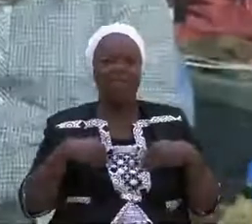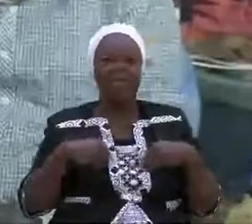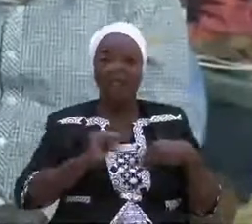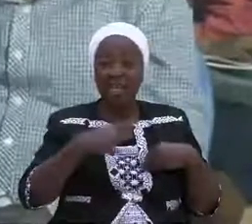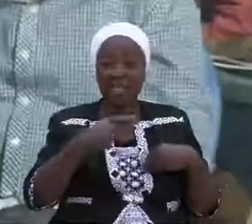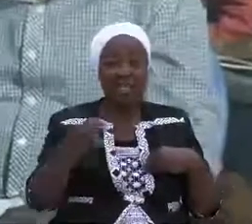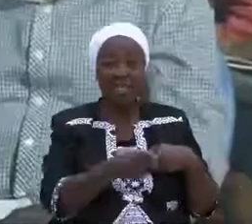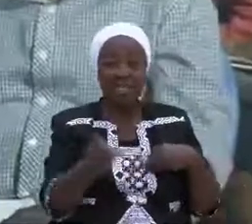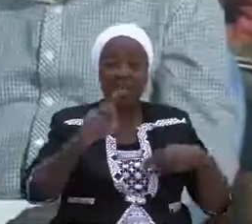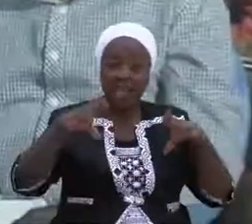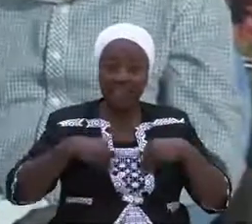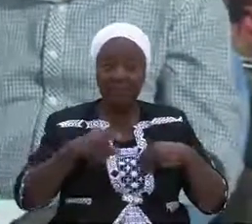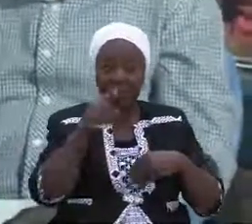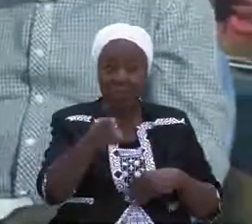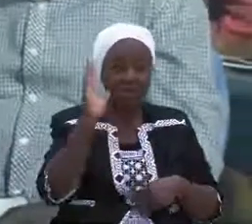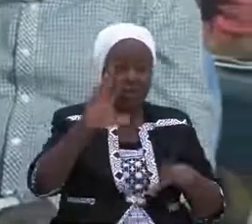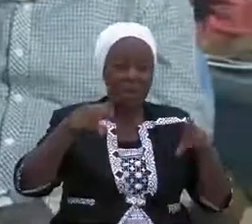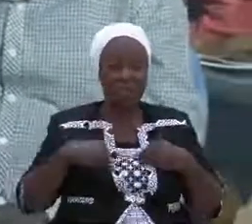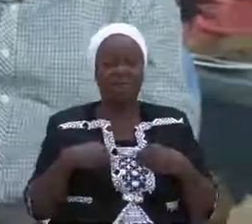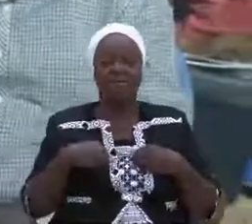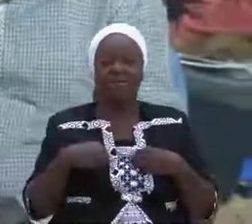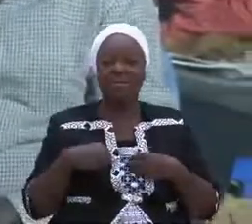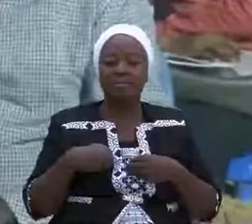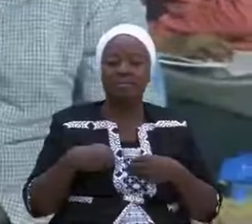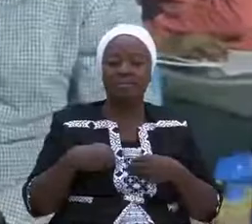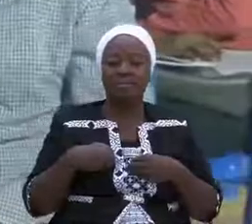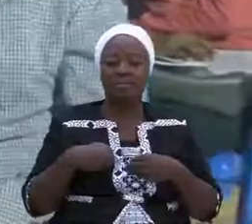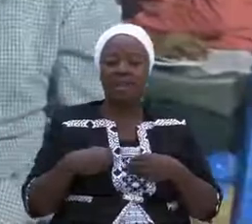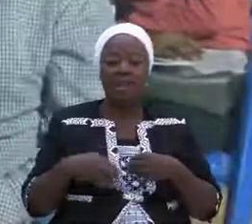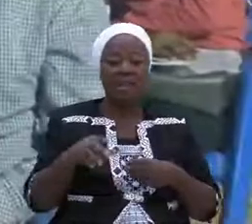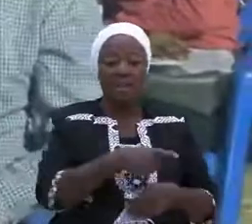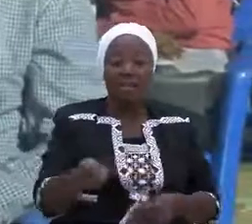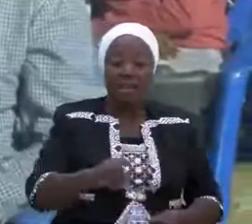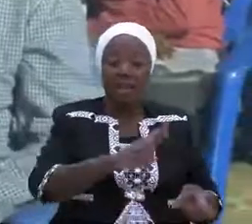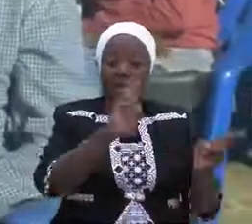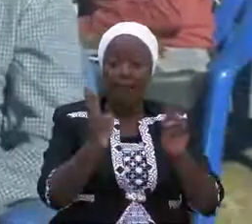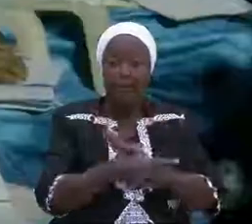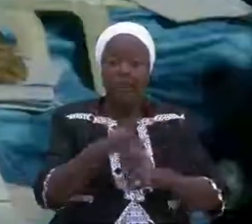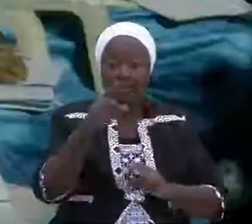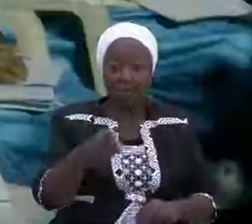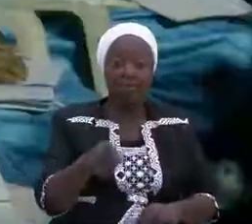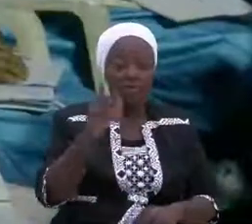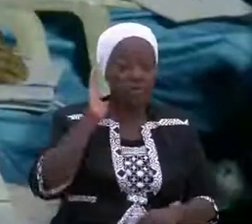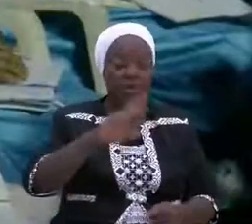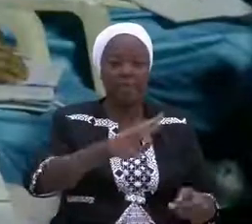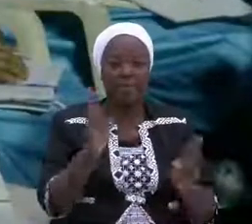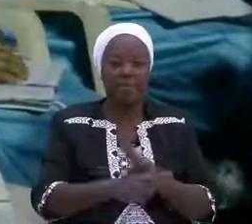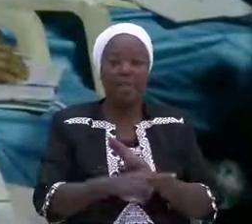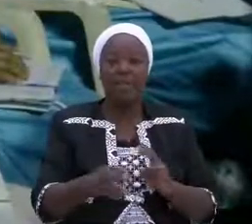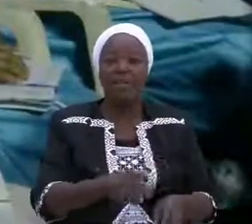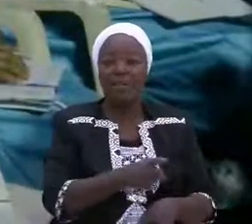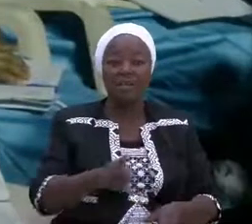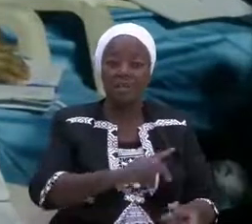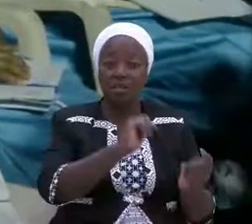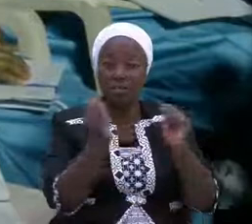ils ont accepté, tu vas accepter. Ils se sont repentis, tu vas te repentir.